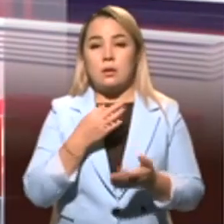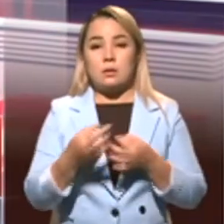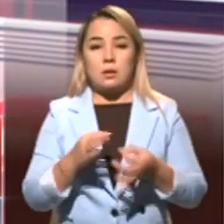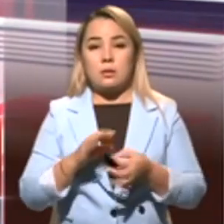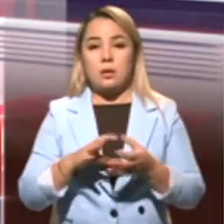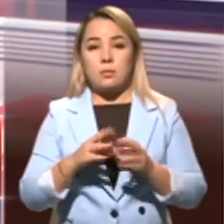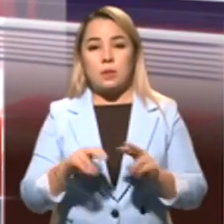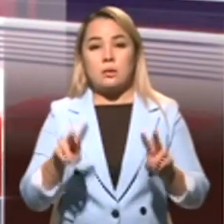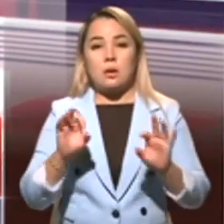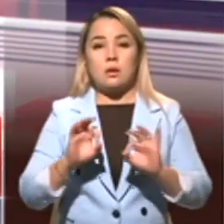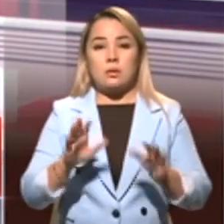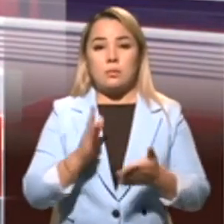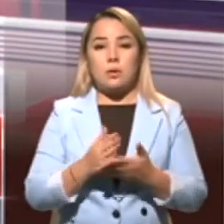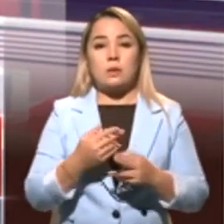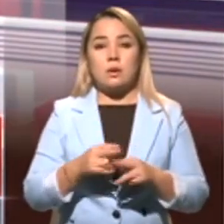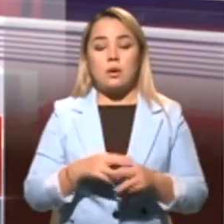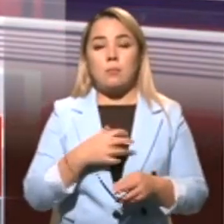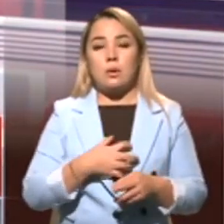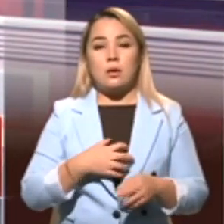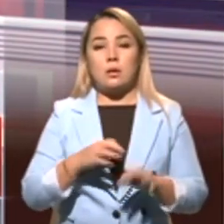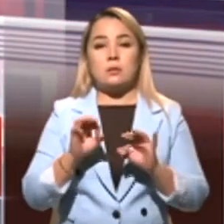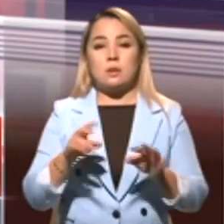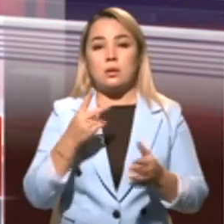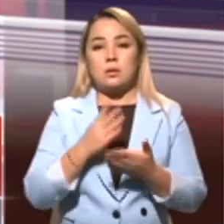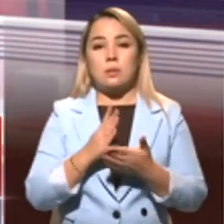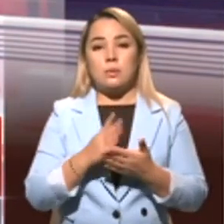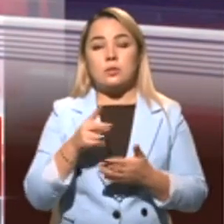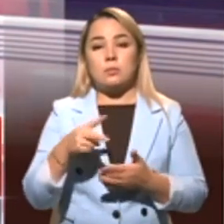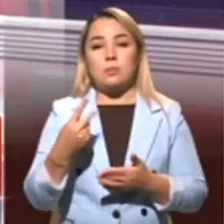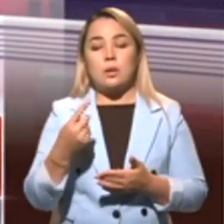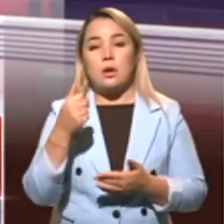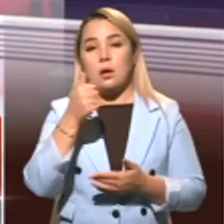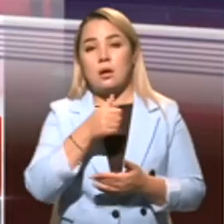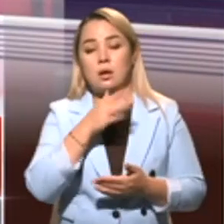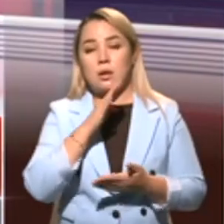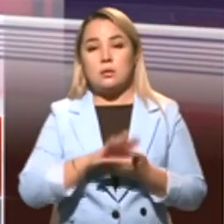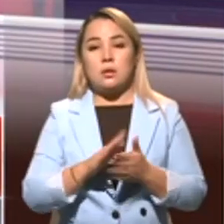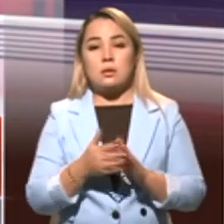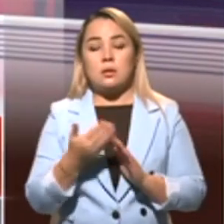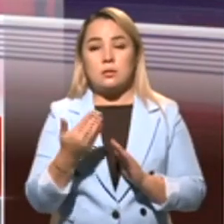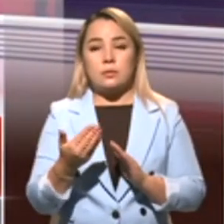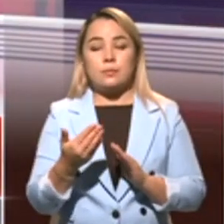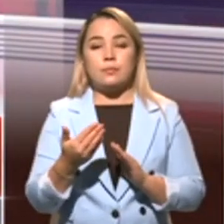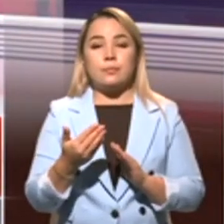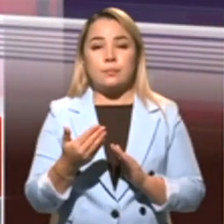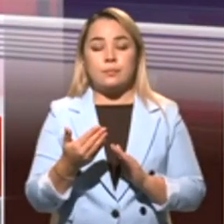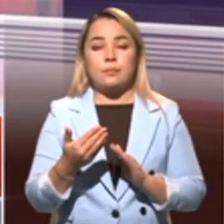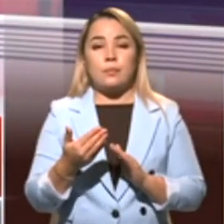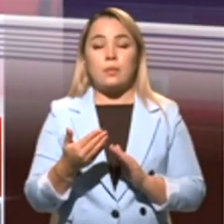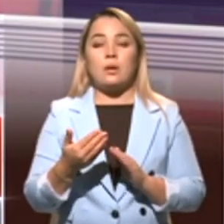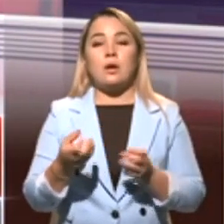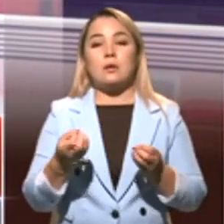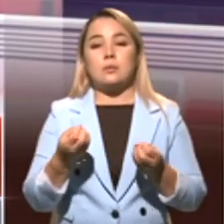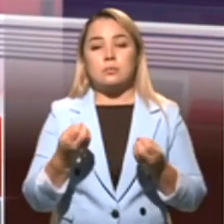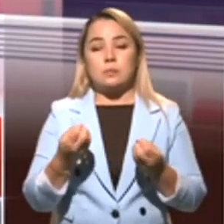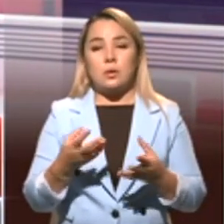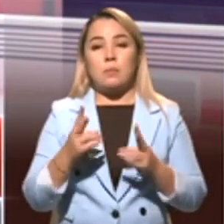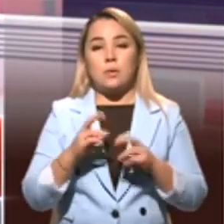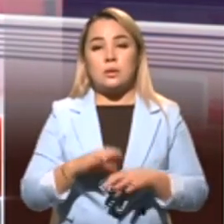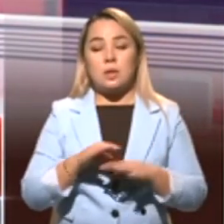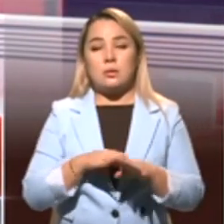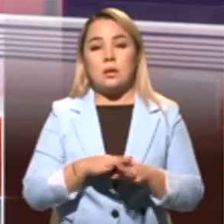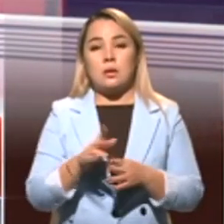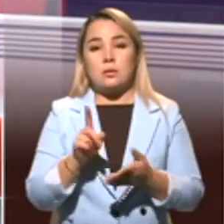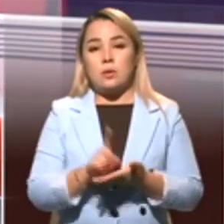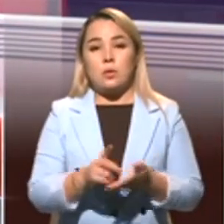отыр. Бұл да аса маңызды деп ойлаймын. 21-ші ғасырда өте қаралуы керек, өйткені